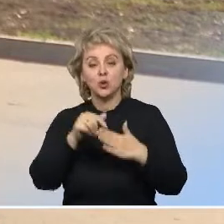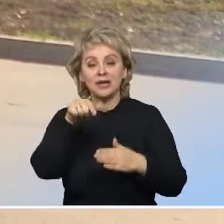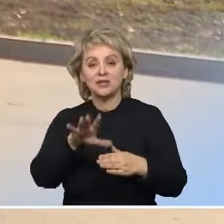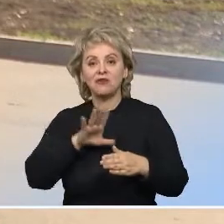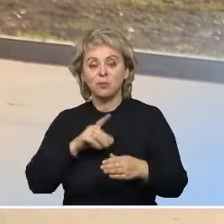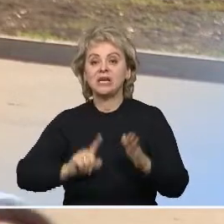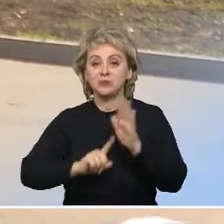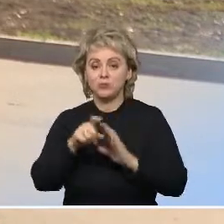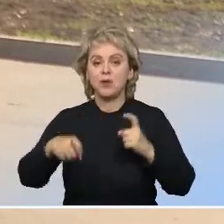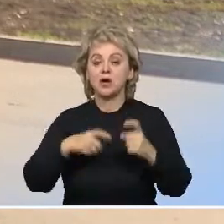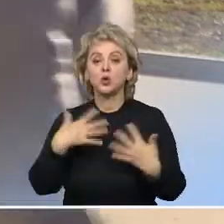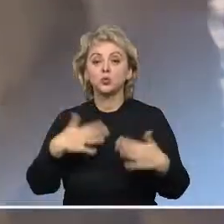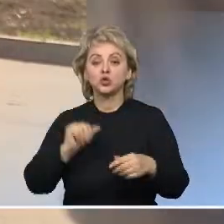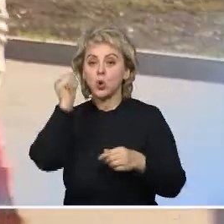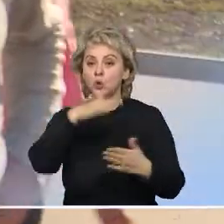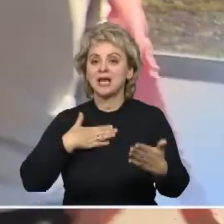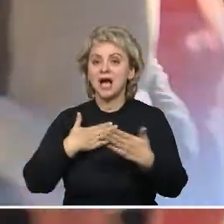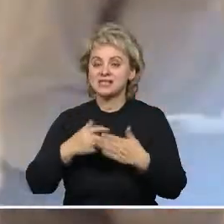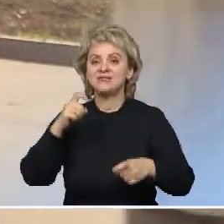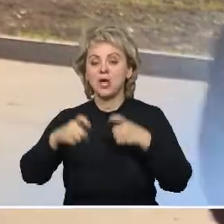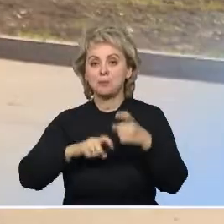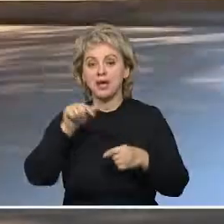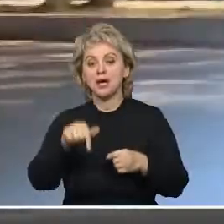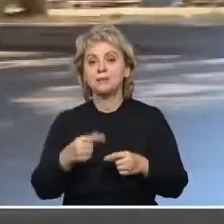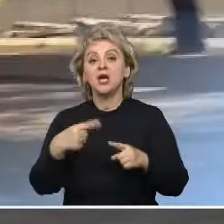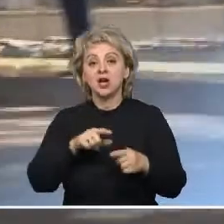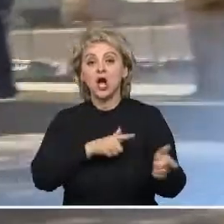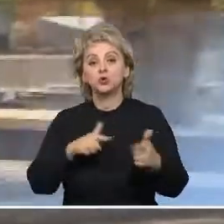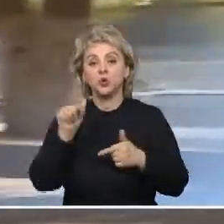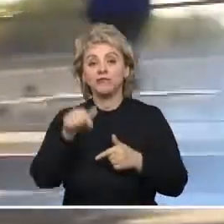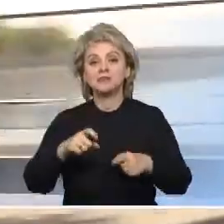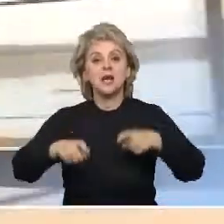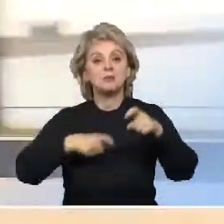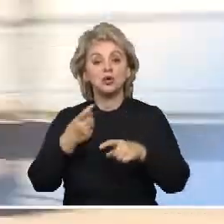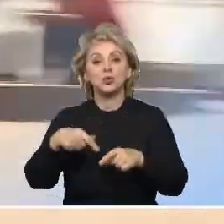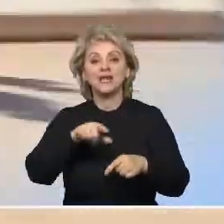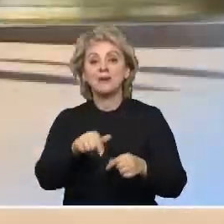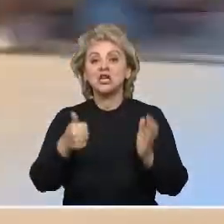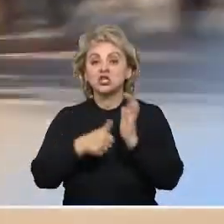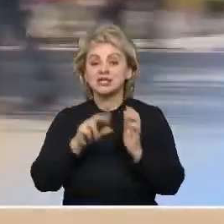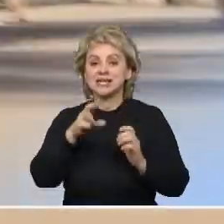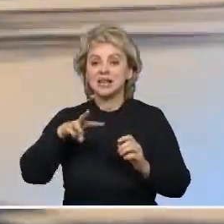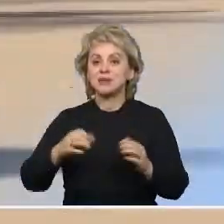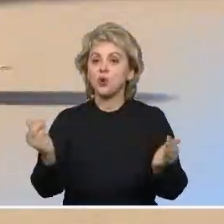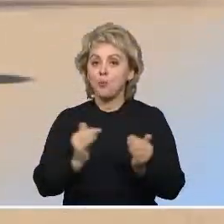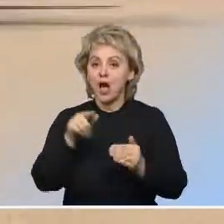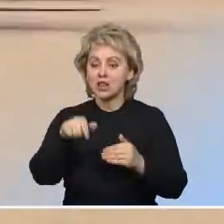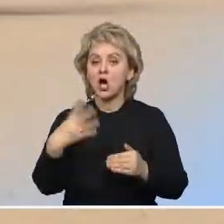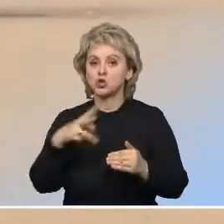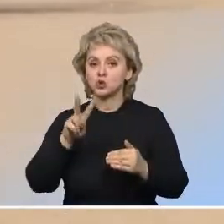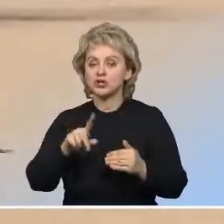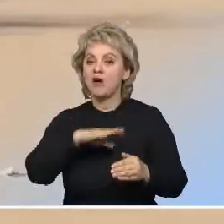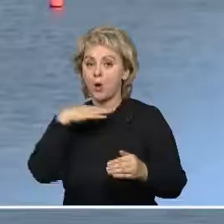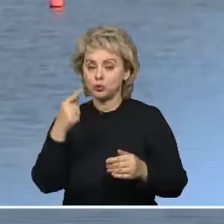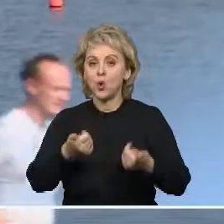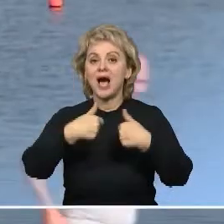старты. Ну, уже год активно бегаем, готовимся. Бегунам, которым 6 километров мало, а 42